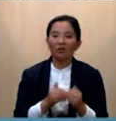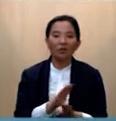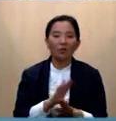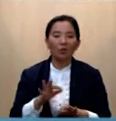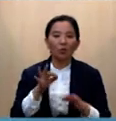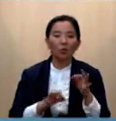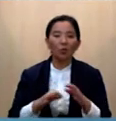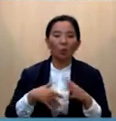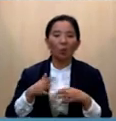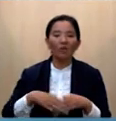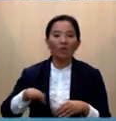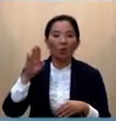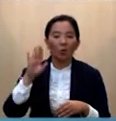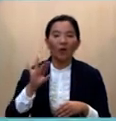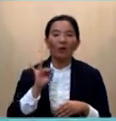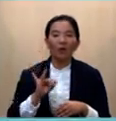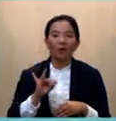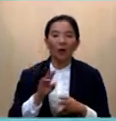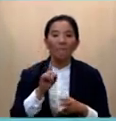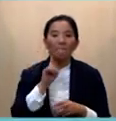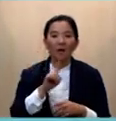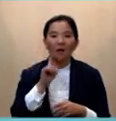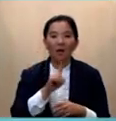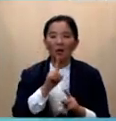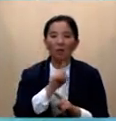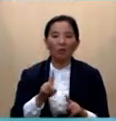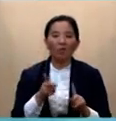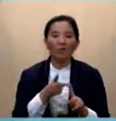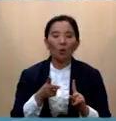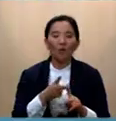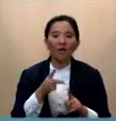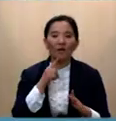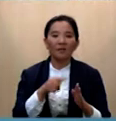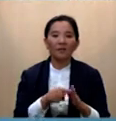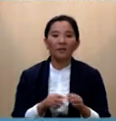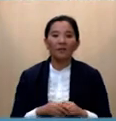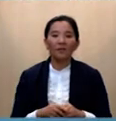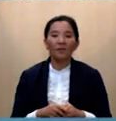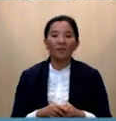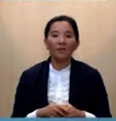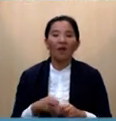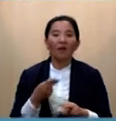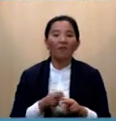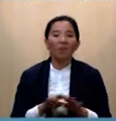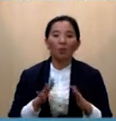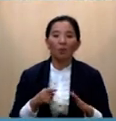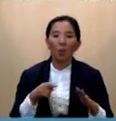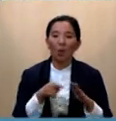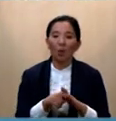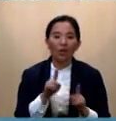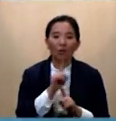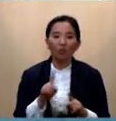руку вверху, пока не будет второго касания. В этом случае гол не